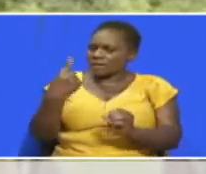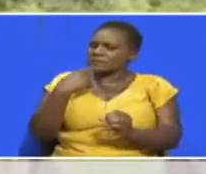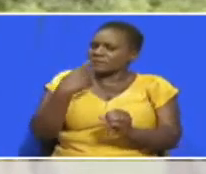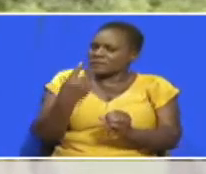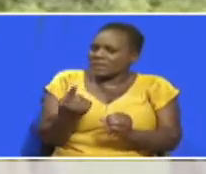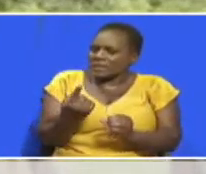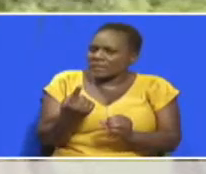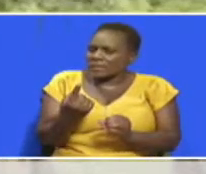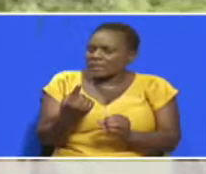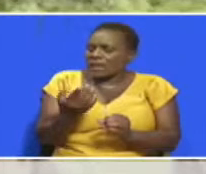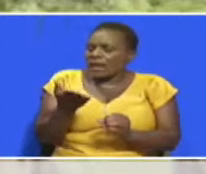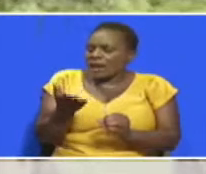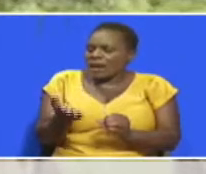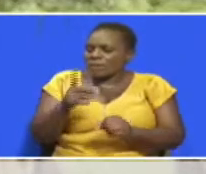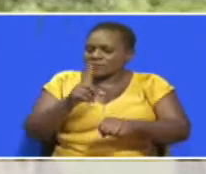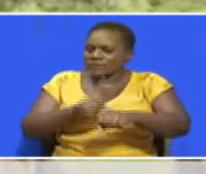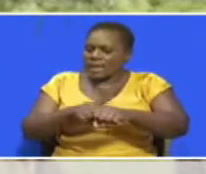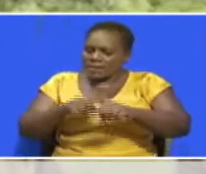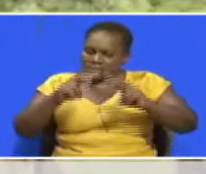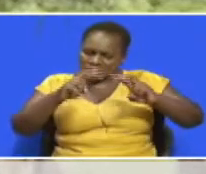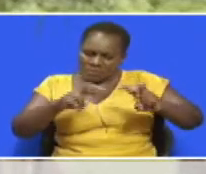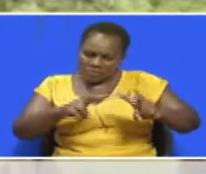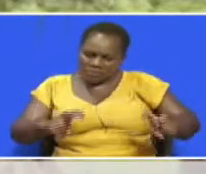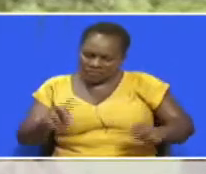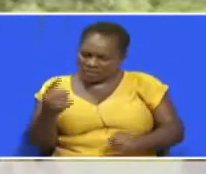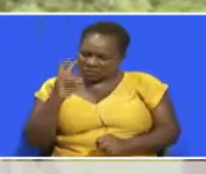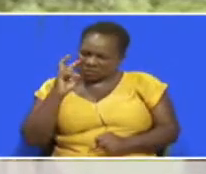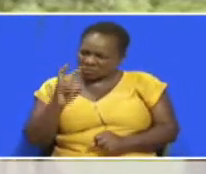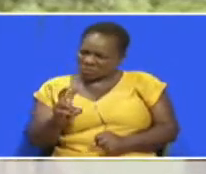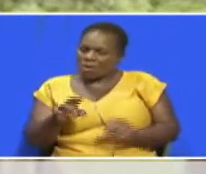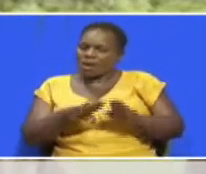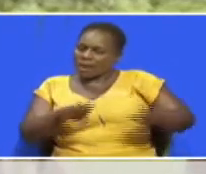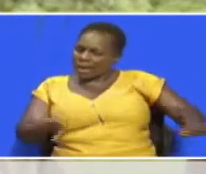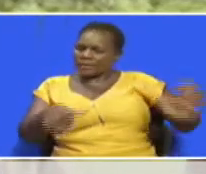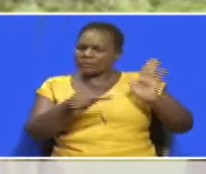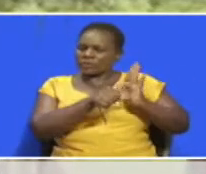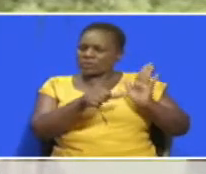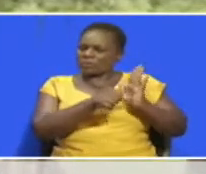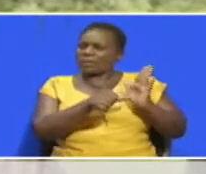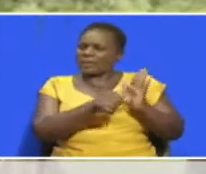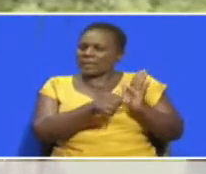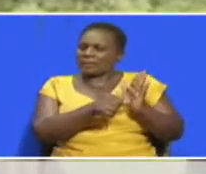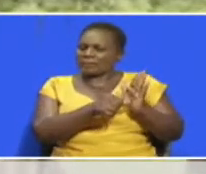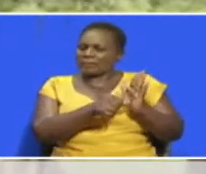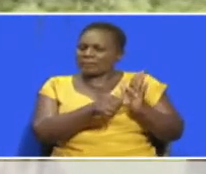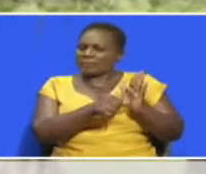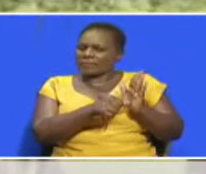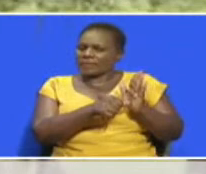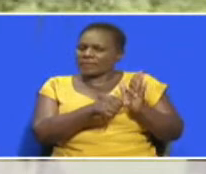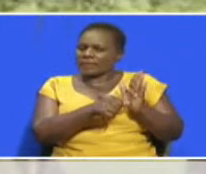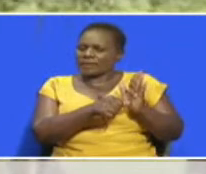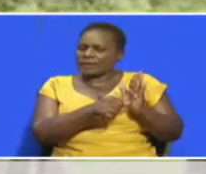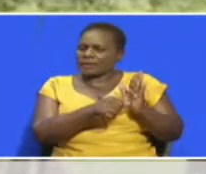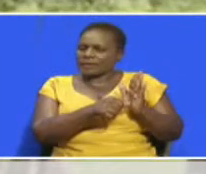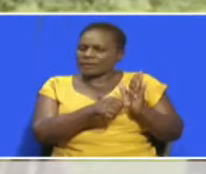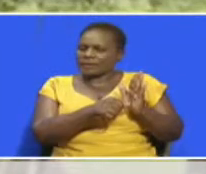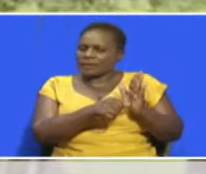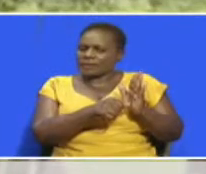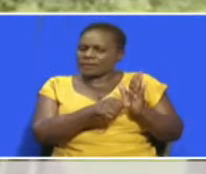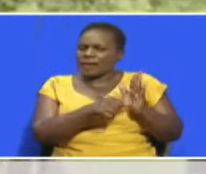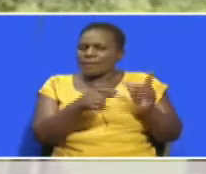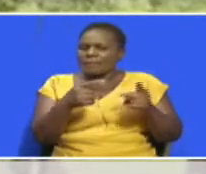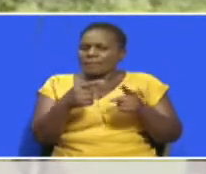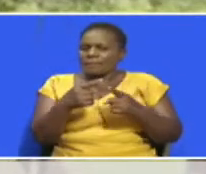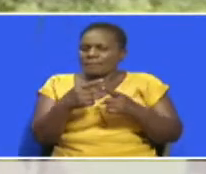tulisema pia hapa, wakati tulifanya uchunguzi wa mwanzo tuliona kama mashamba lilikuwa kiake, sababu kamili yale mashambulizi tuliona